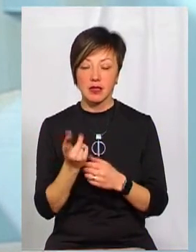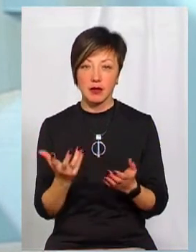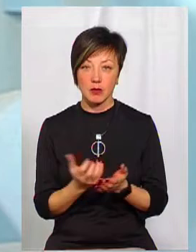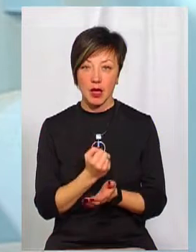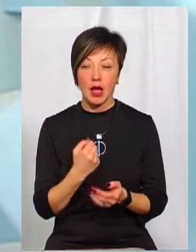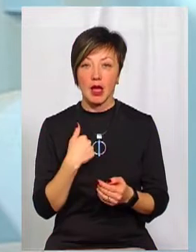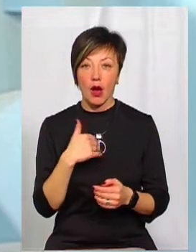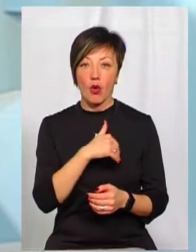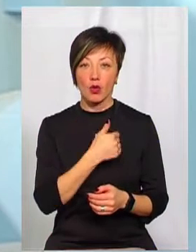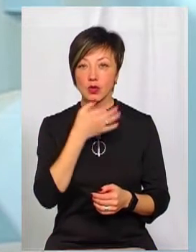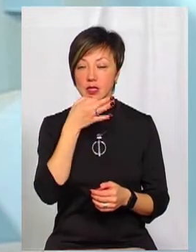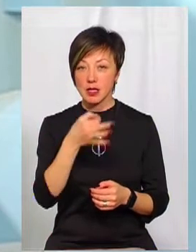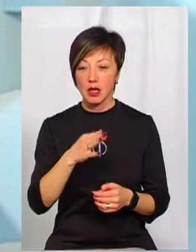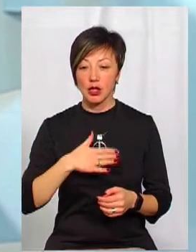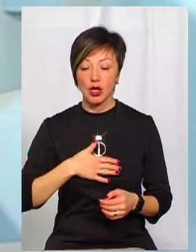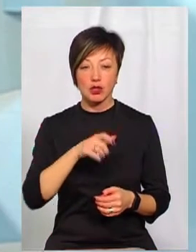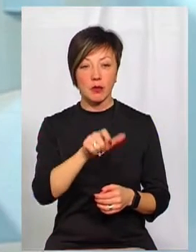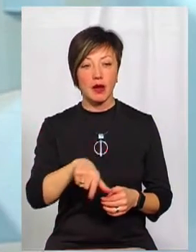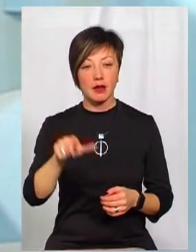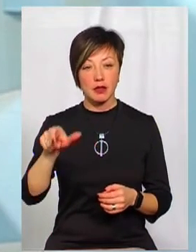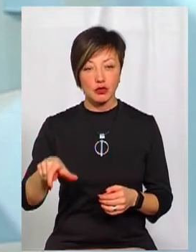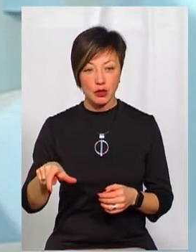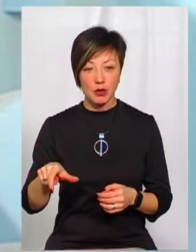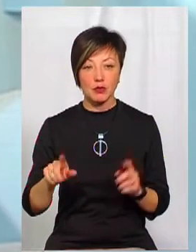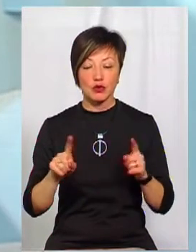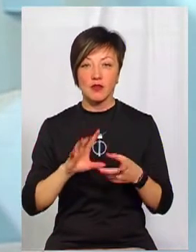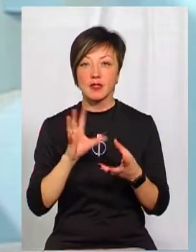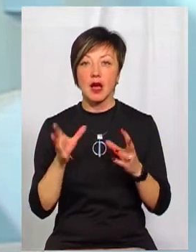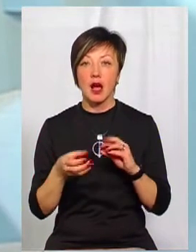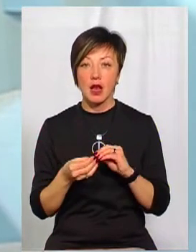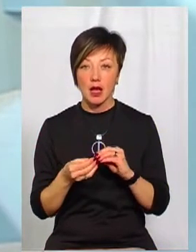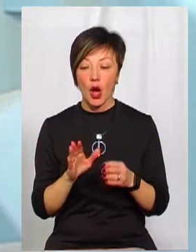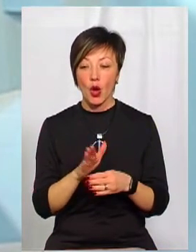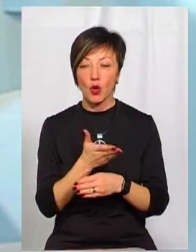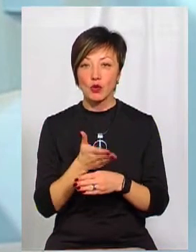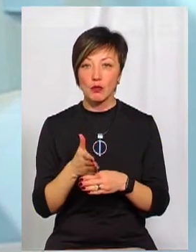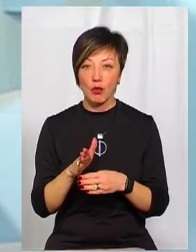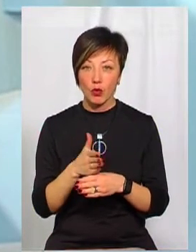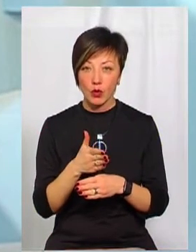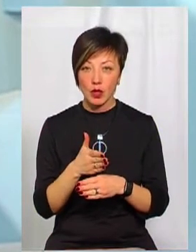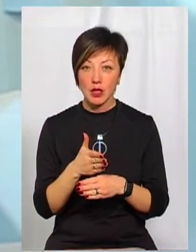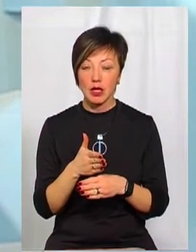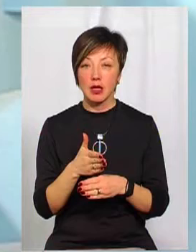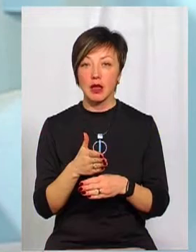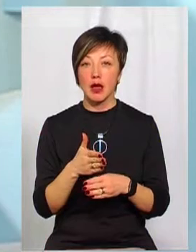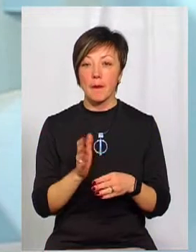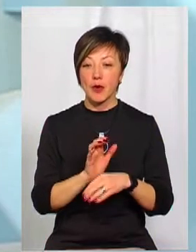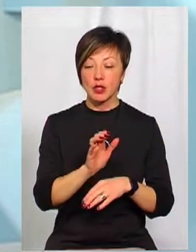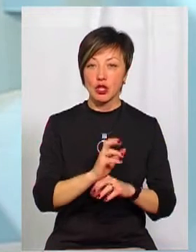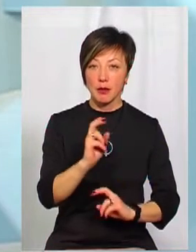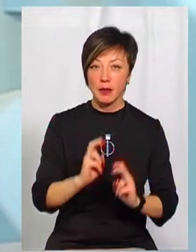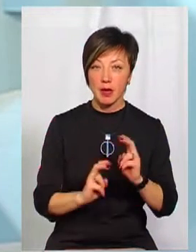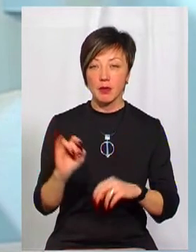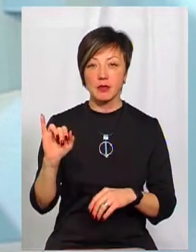взявся. Я хочу сказати нашим глядачам, що взагалі розподіл між постачальним